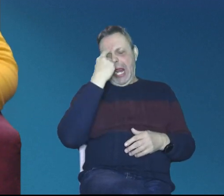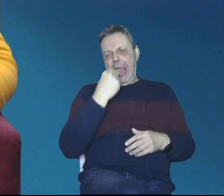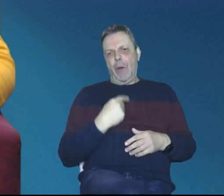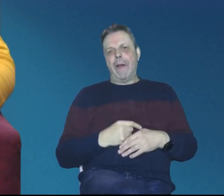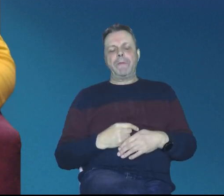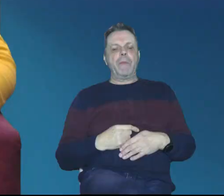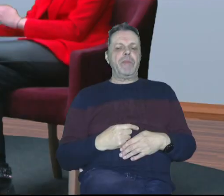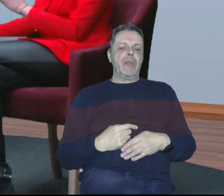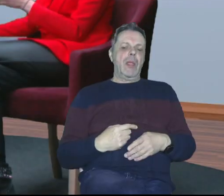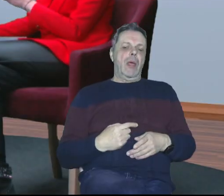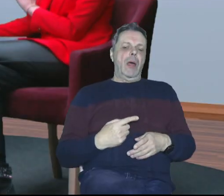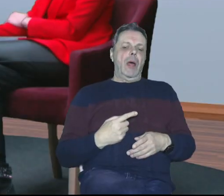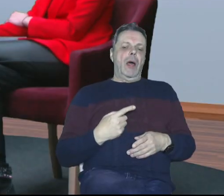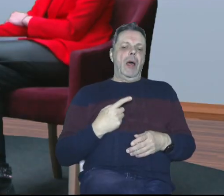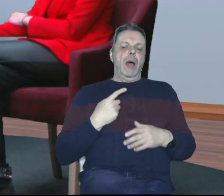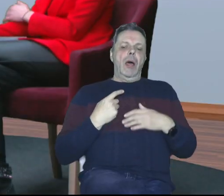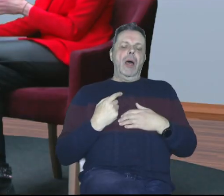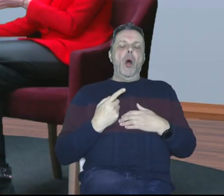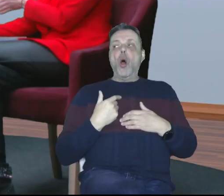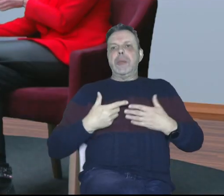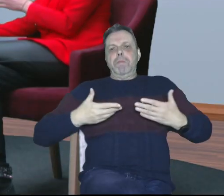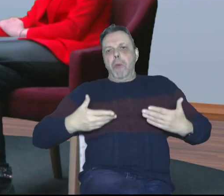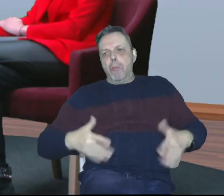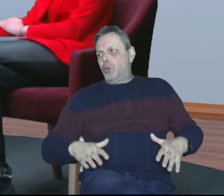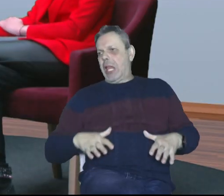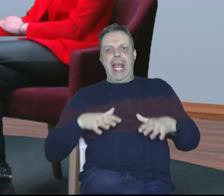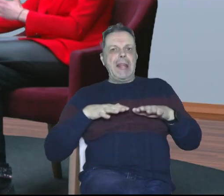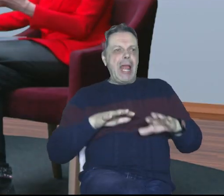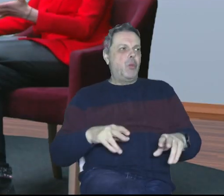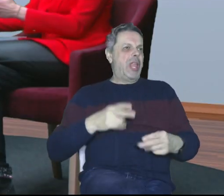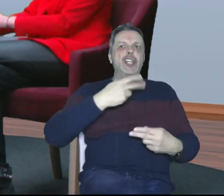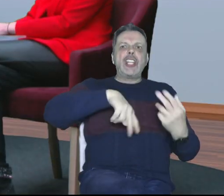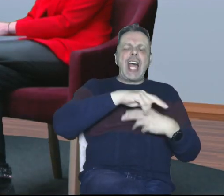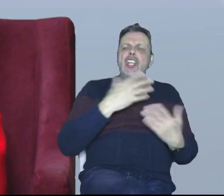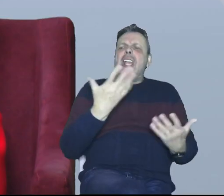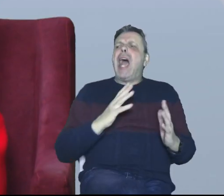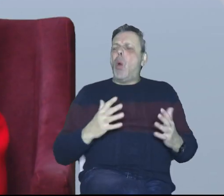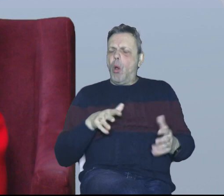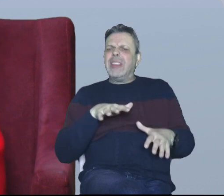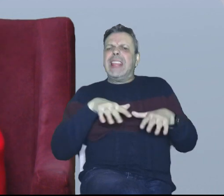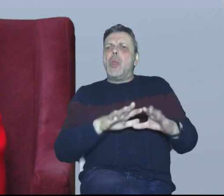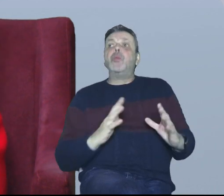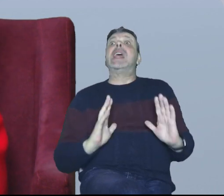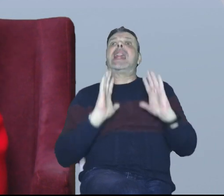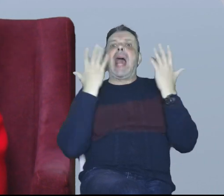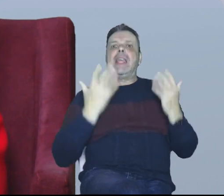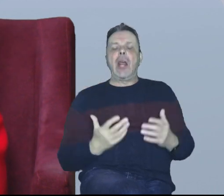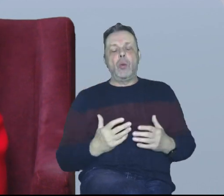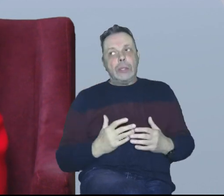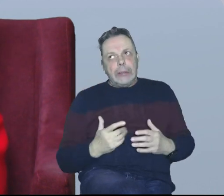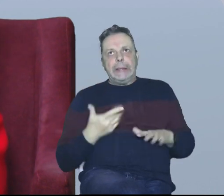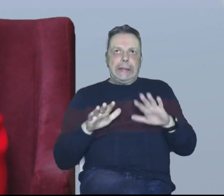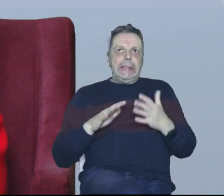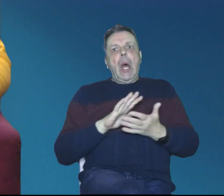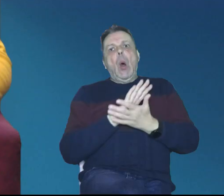naših likova. Osim opuštajućeg djelovanja na ljude, na šetače, kako reagiraju šetači kada vas vide?